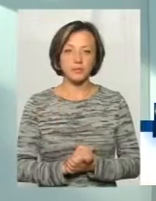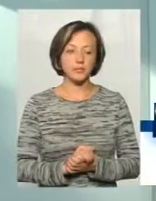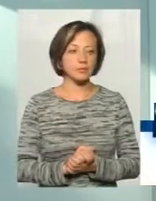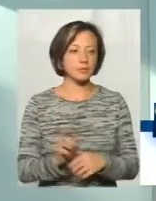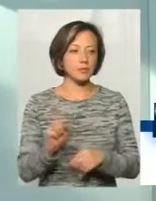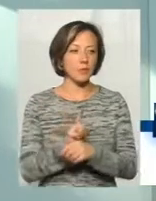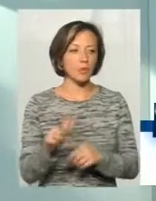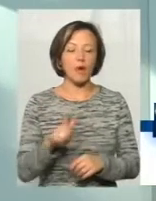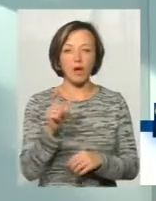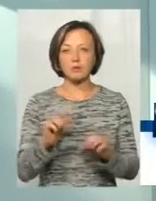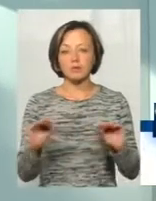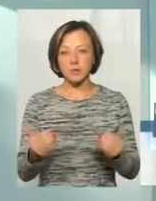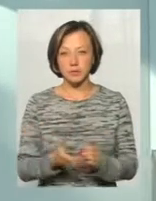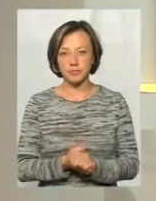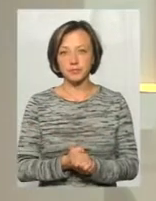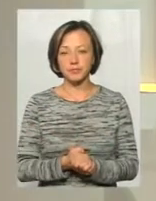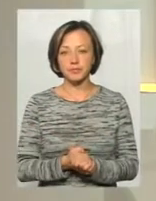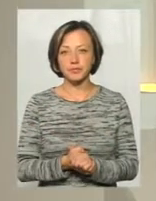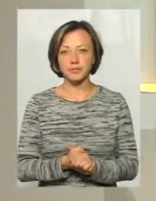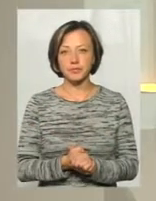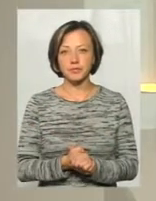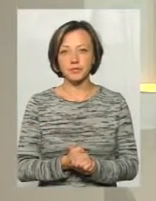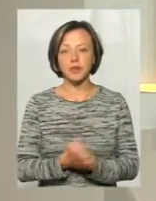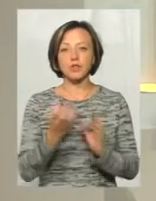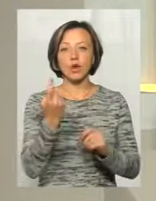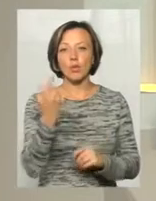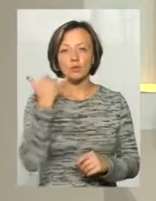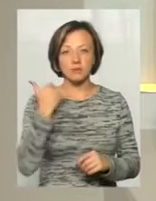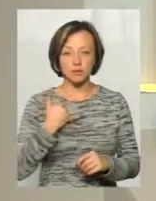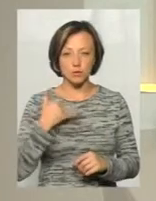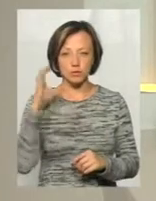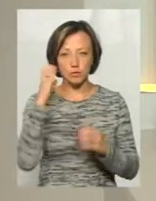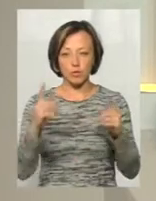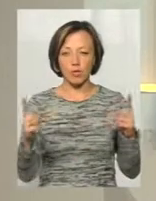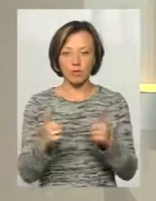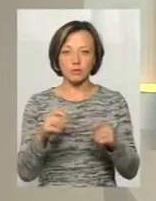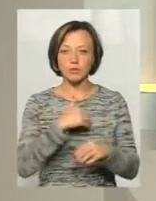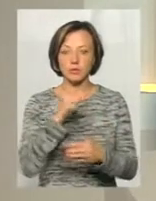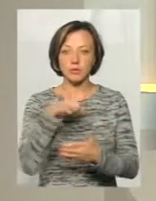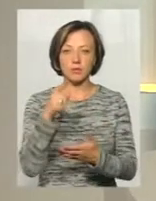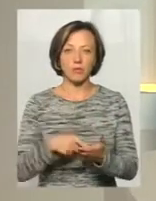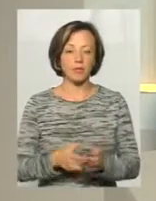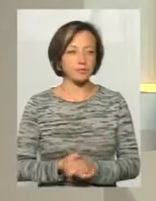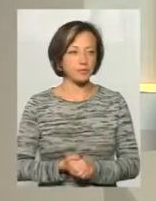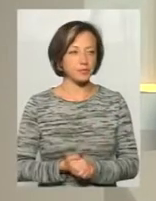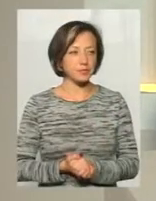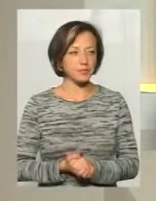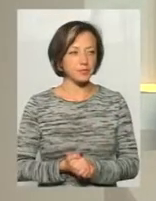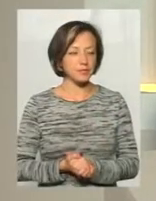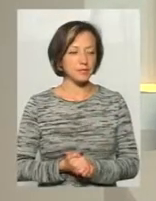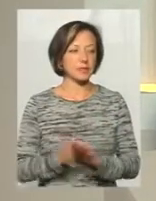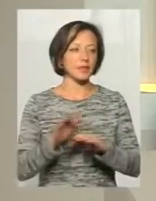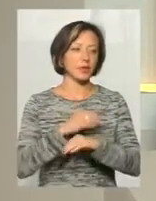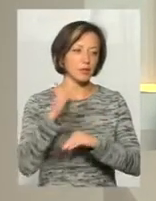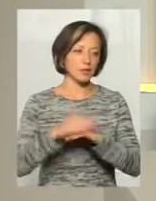газу зменшилася. Дякую, Вадим. Пане Вадим, у нас є ще один дзвінок. Дуже глядачка хоче задати питання. Давайте послухаємо. Добрий